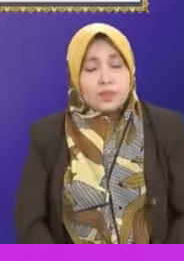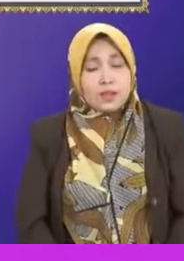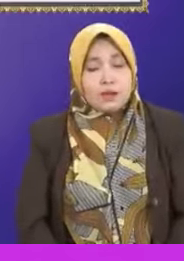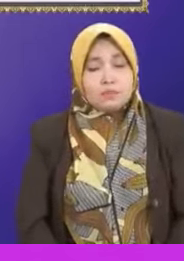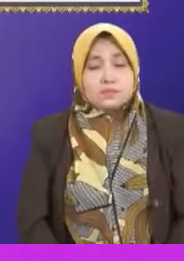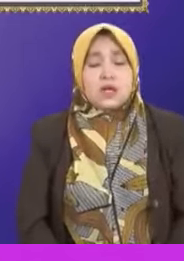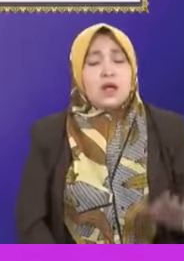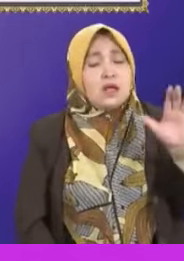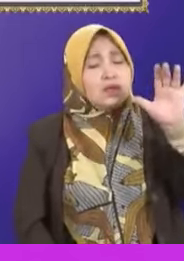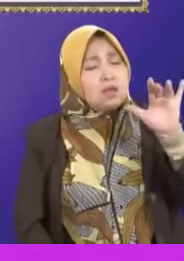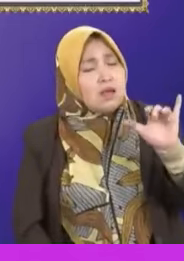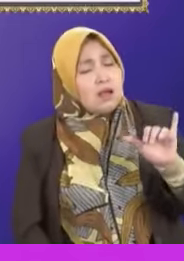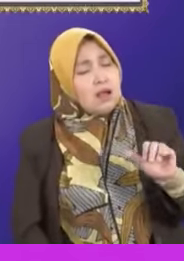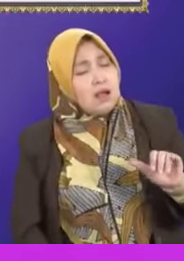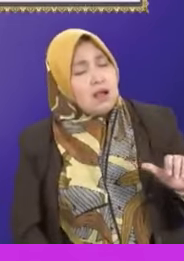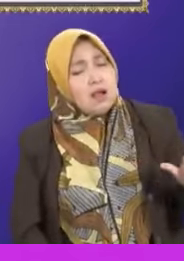يا